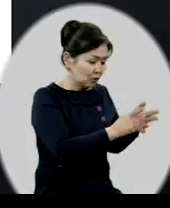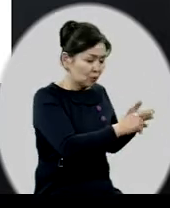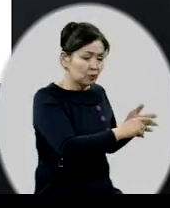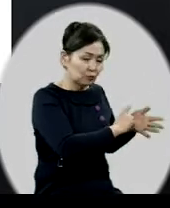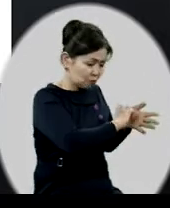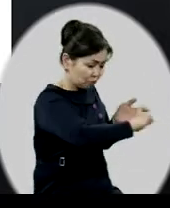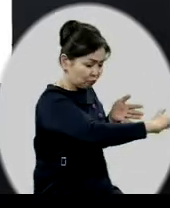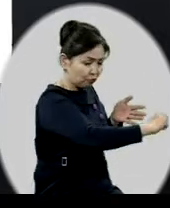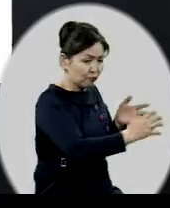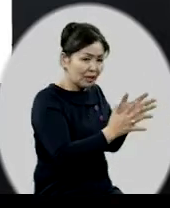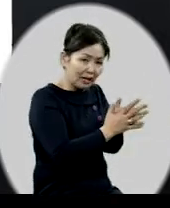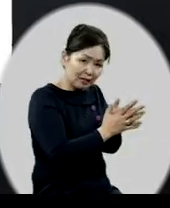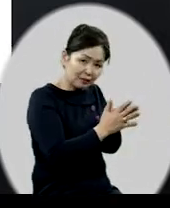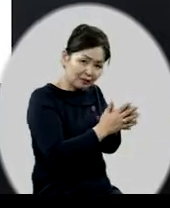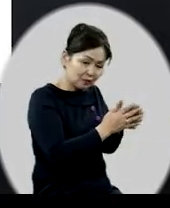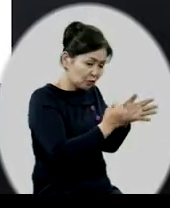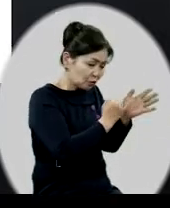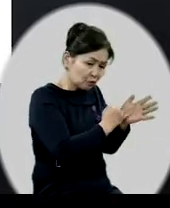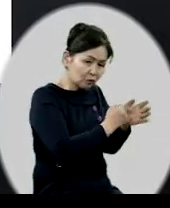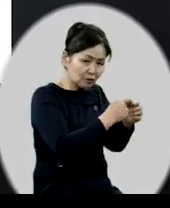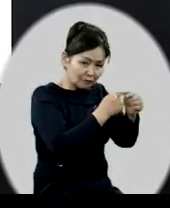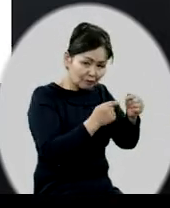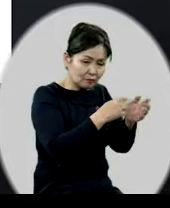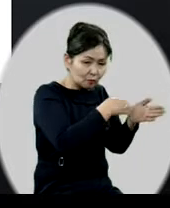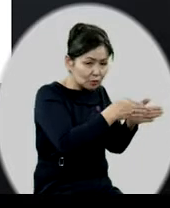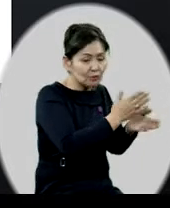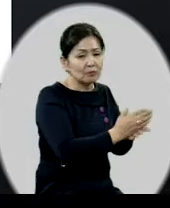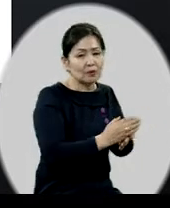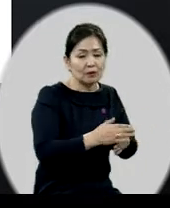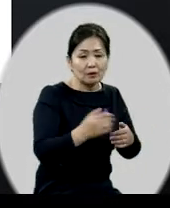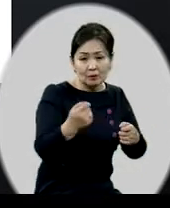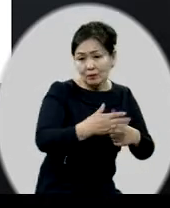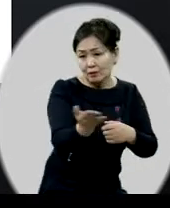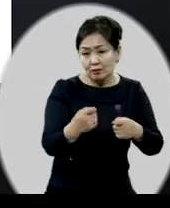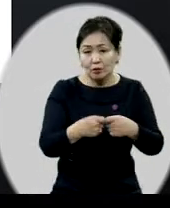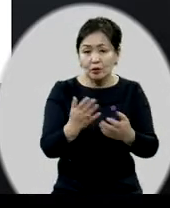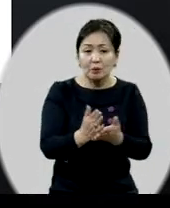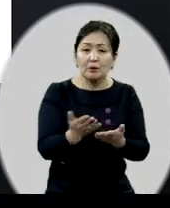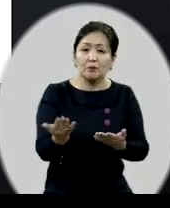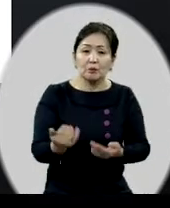дугаартай дүрсэд 10.6 хэсгийн бодсон байна. Та нартай тохирч байна уу?